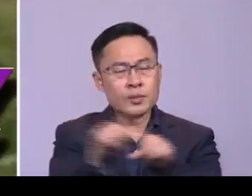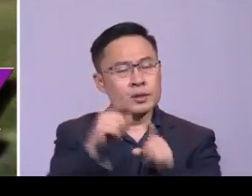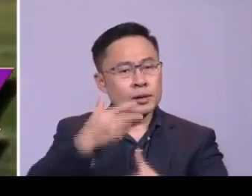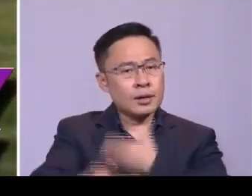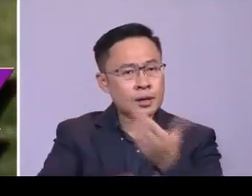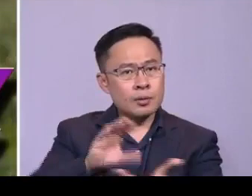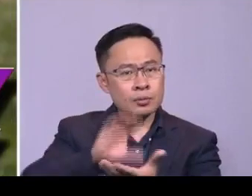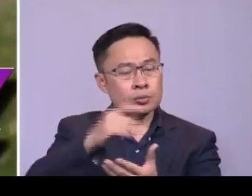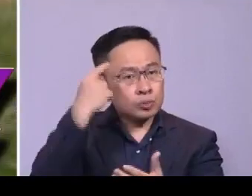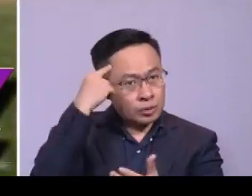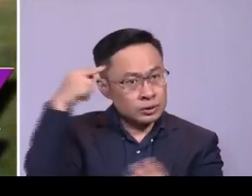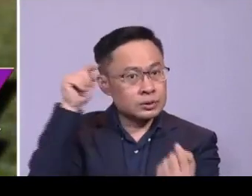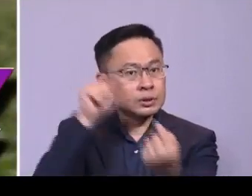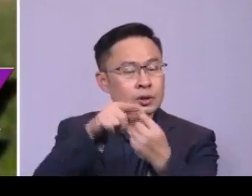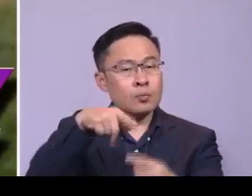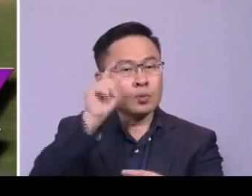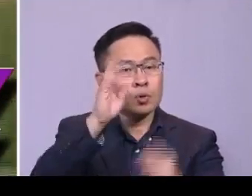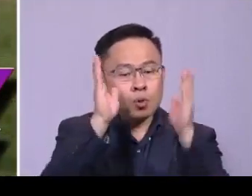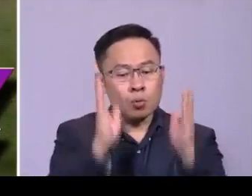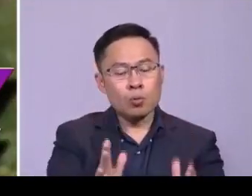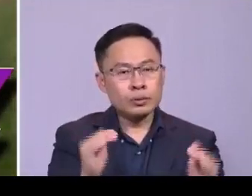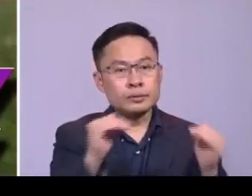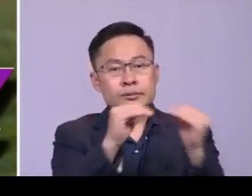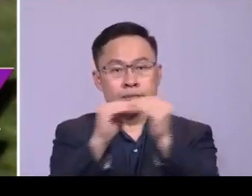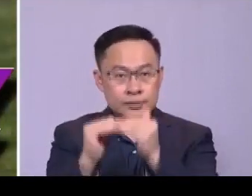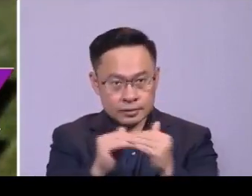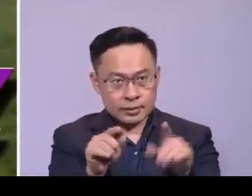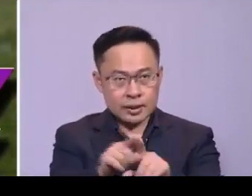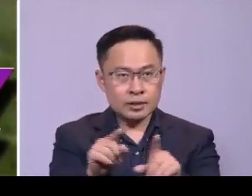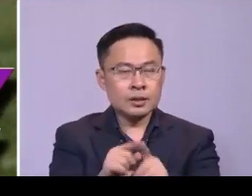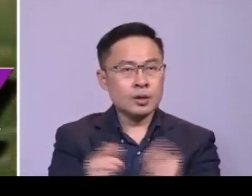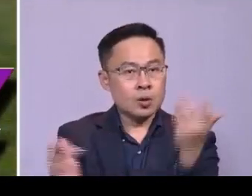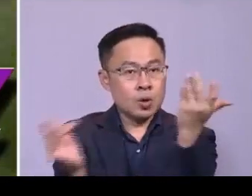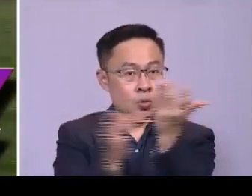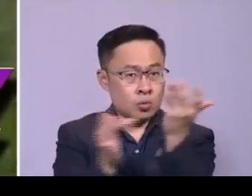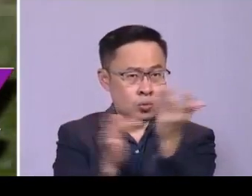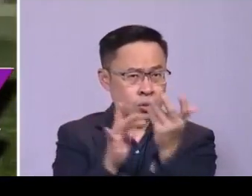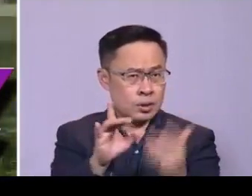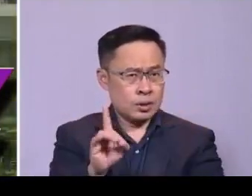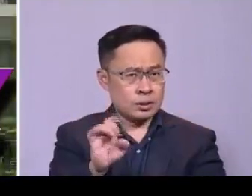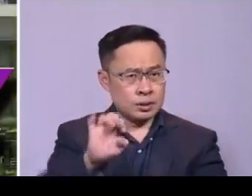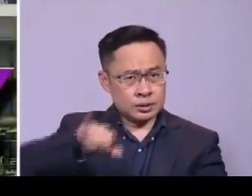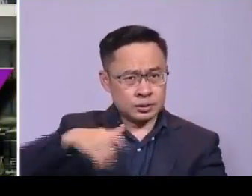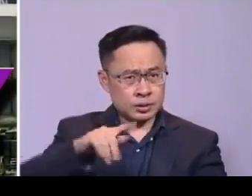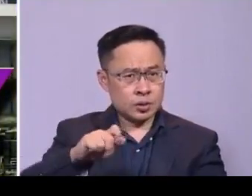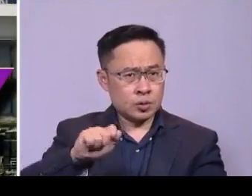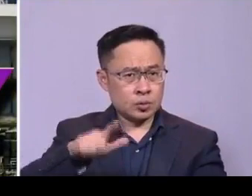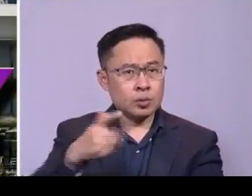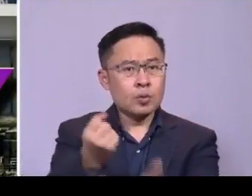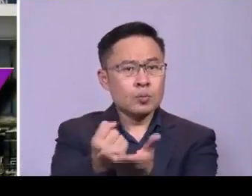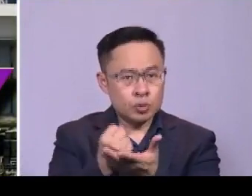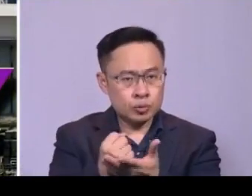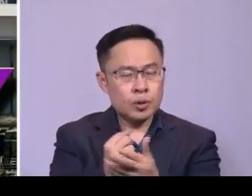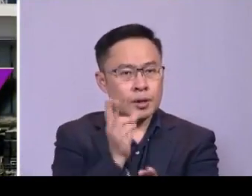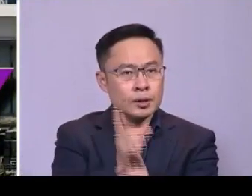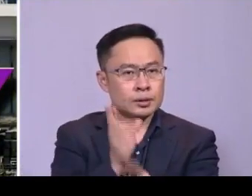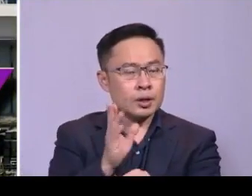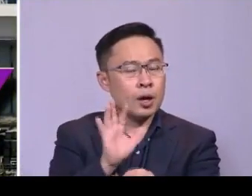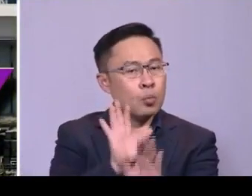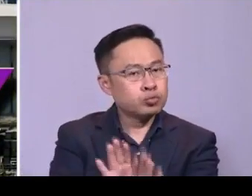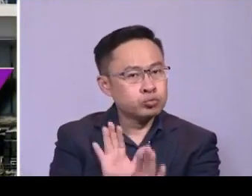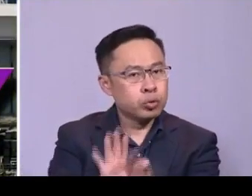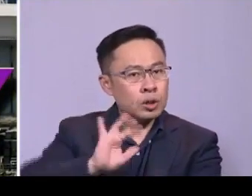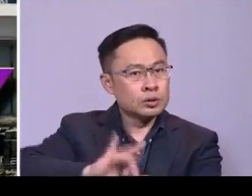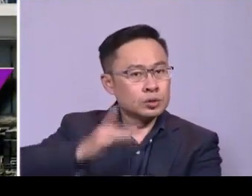ค่ะและที่สำคัญเลยเป็นการเพิ่มโอกาสจากการใช้ประโยชน์ทางเทคโนโลยีดิจิตอลนะคะใส่ใจสิ่งแวดล้อมพร้อมรับความเปลี่ยน